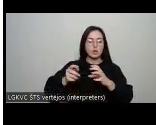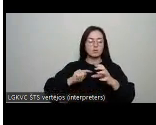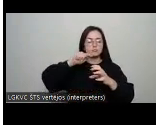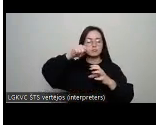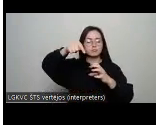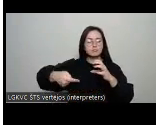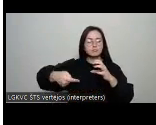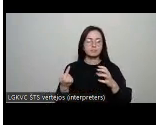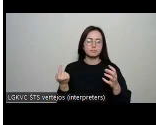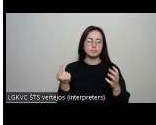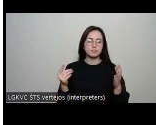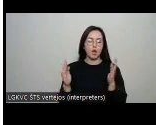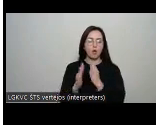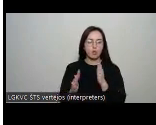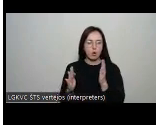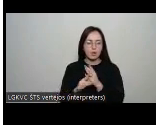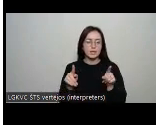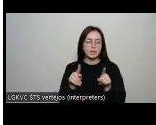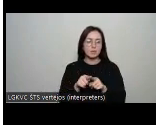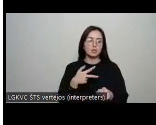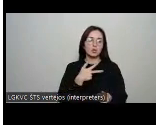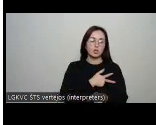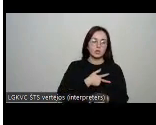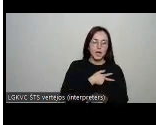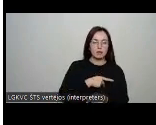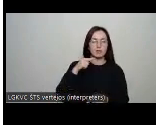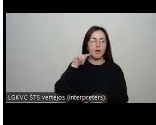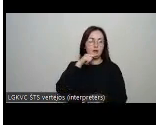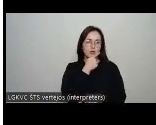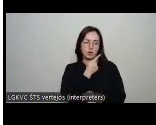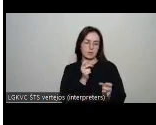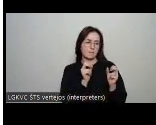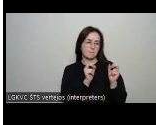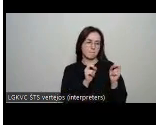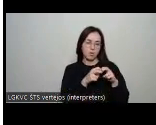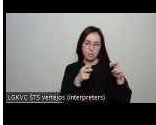pat socialinius ekonominius iššūkius, kurių yra tiek daug aplink mus.